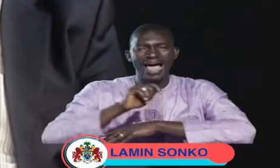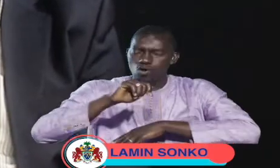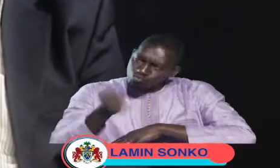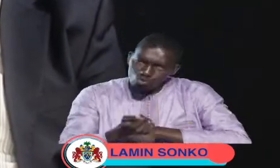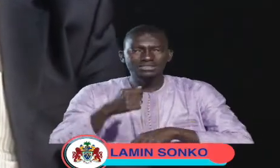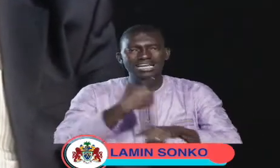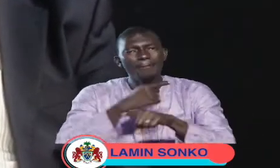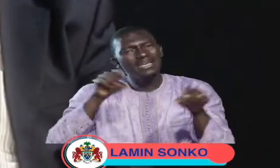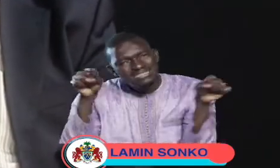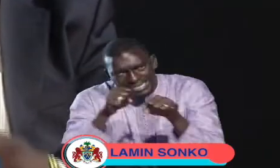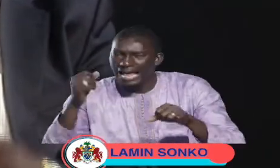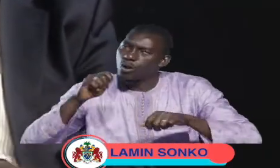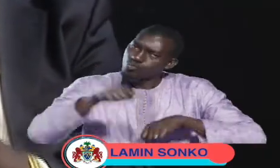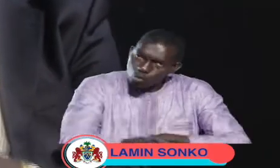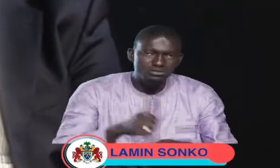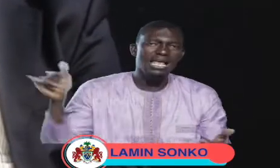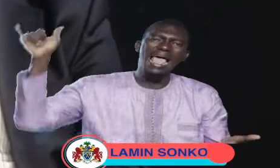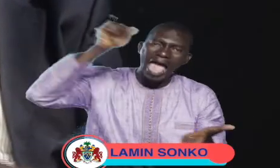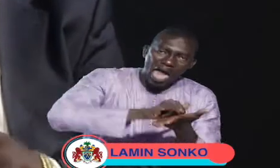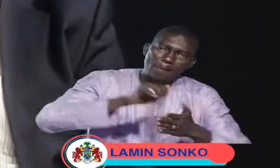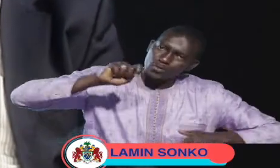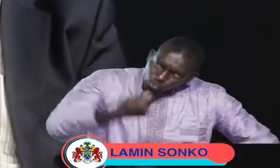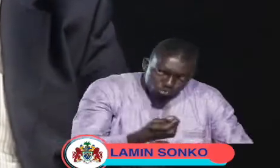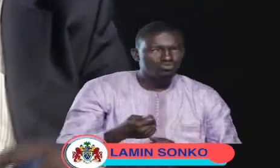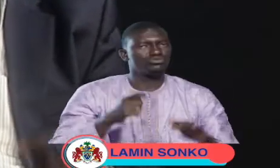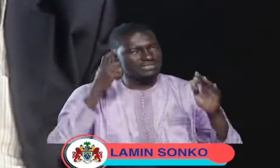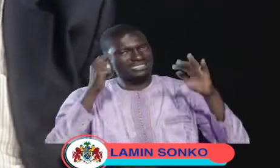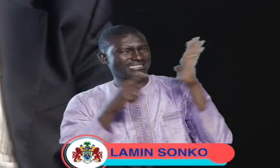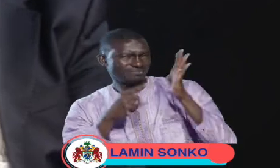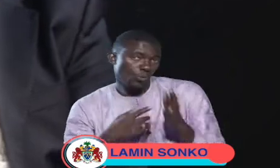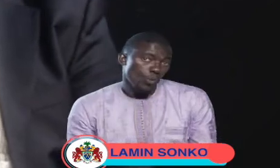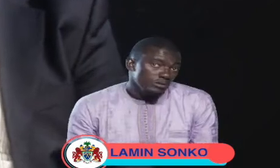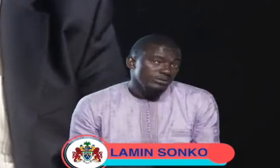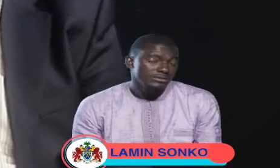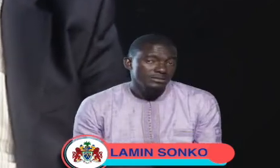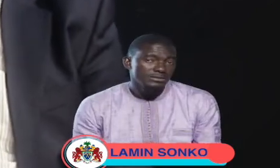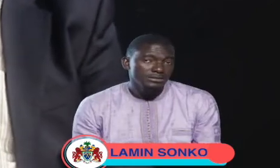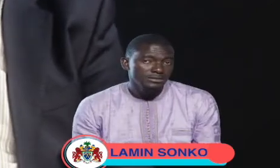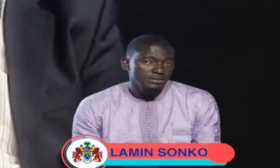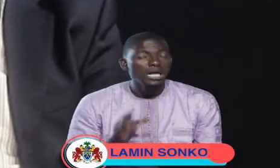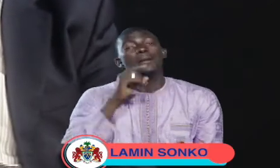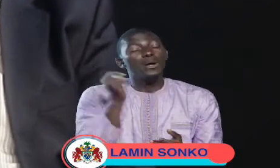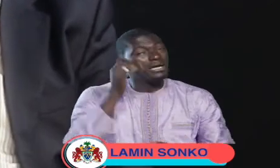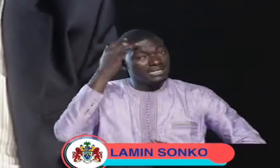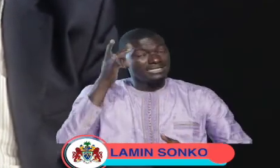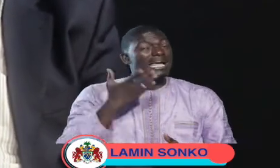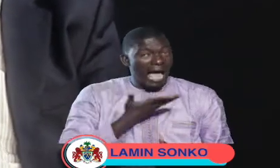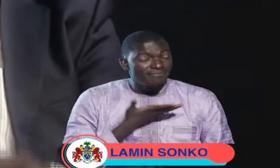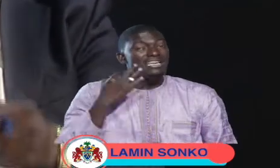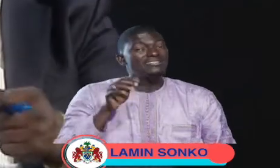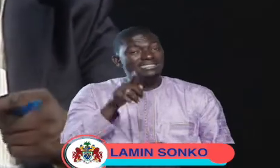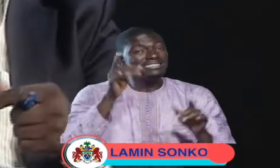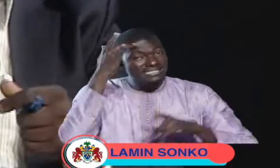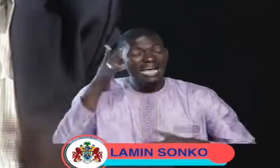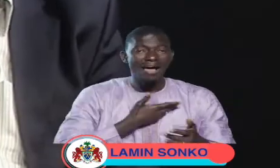fana kana je ko e bele nyanto la tinya gan ka fuko na nyanto la ngende nyanta ka dum banko dum banko kan hanide kuran ni kuran so na fitita e